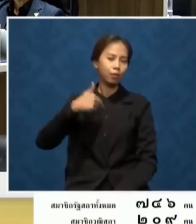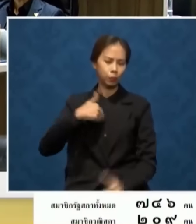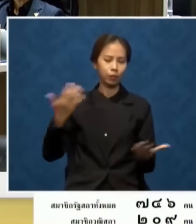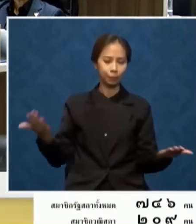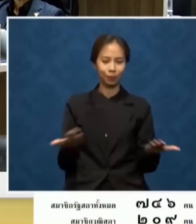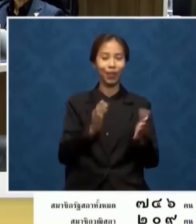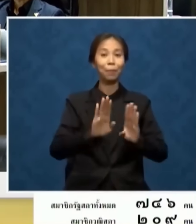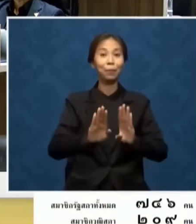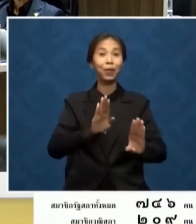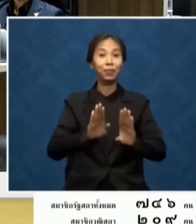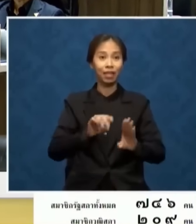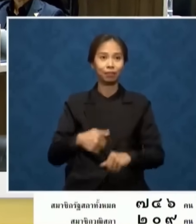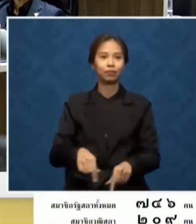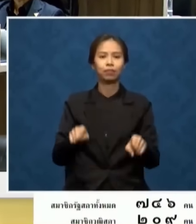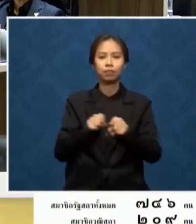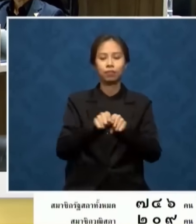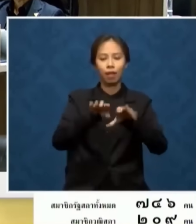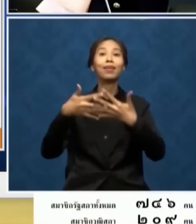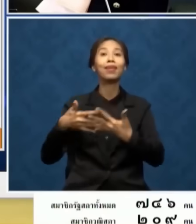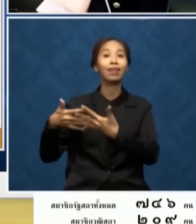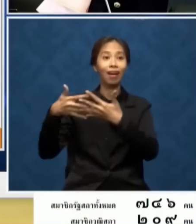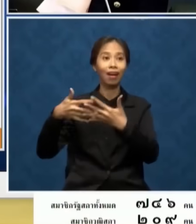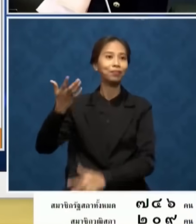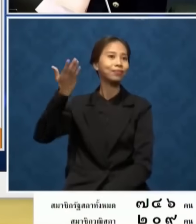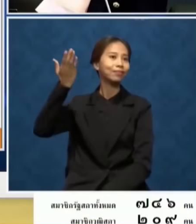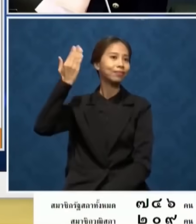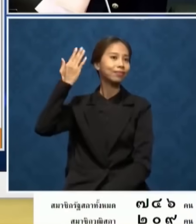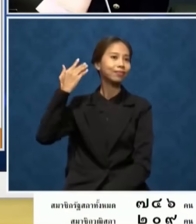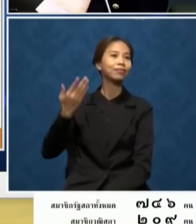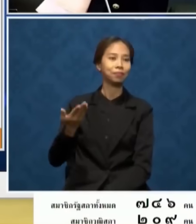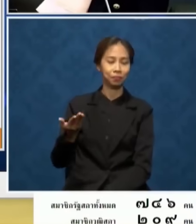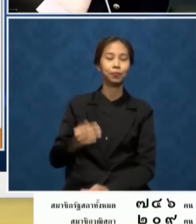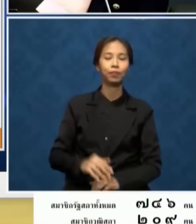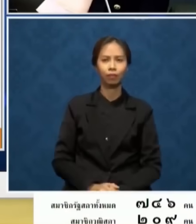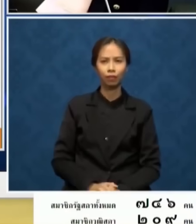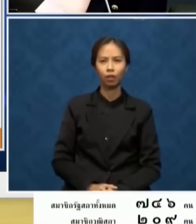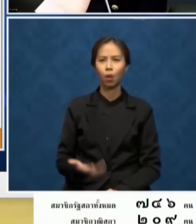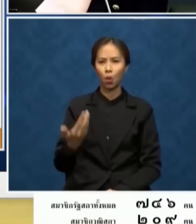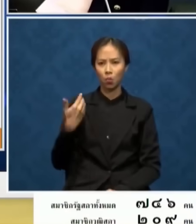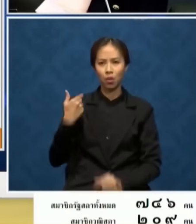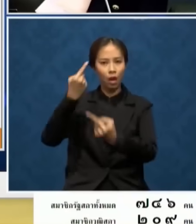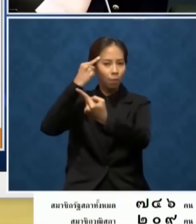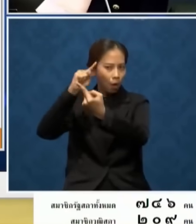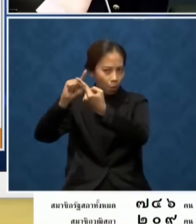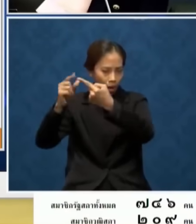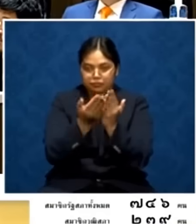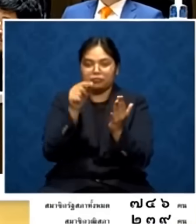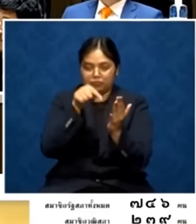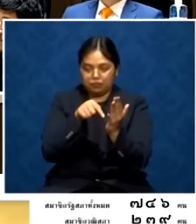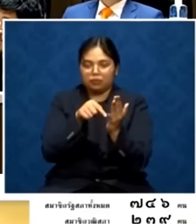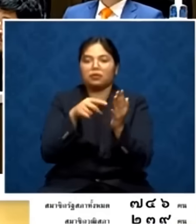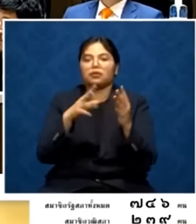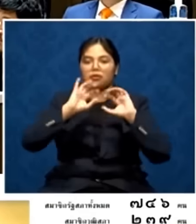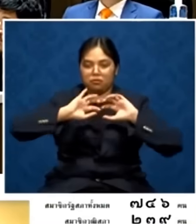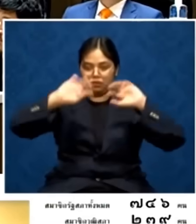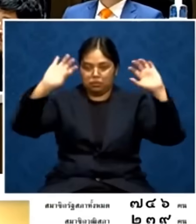ยหอนหามาตลอดในรัฐบาลลุงตู่ถึงตอนนี้มันหายไปซะทางไหนล่ะ